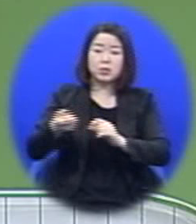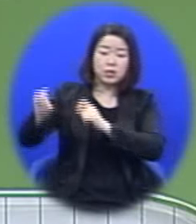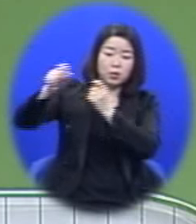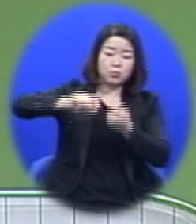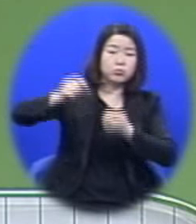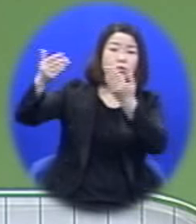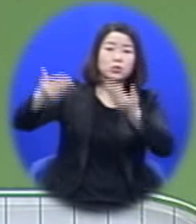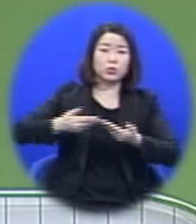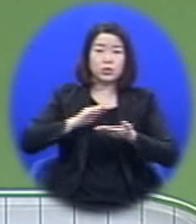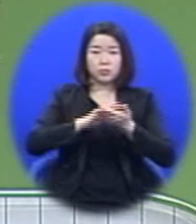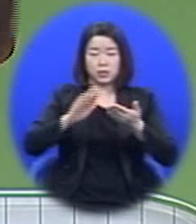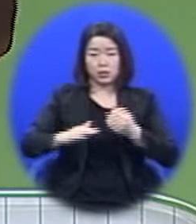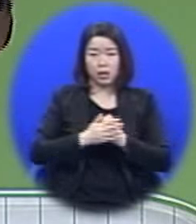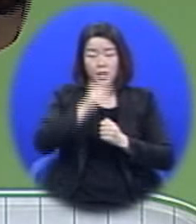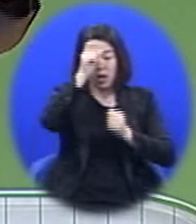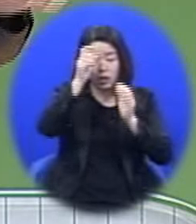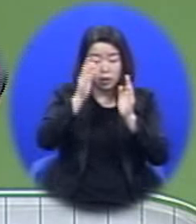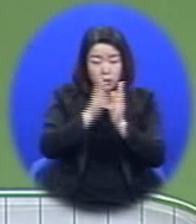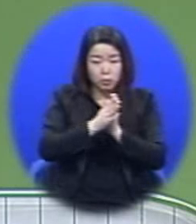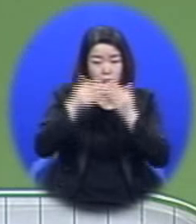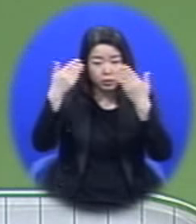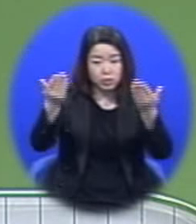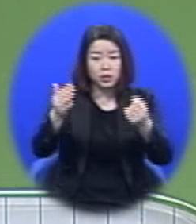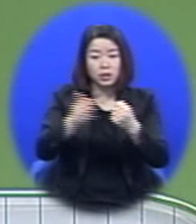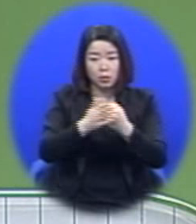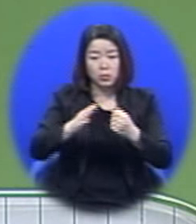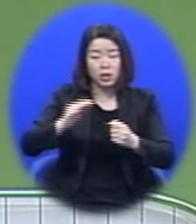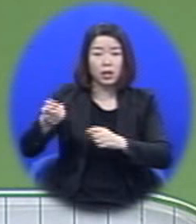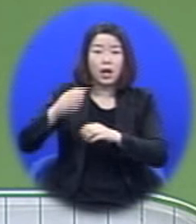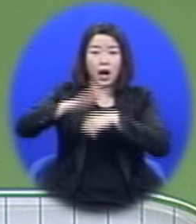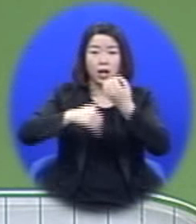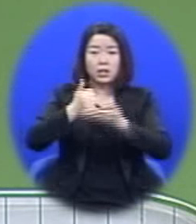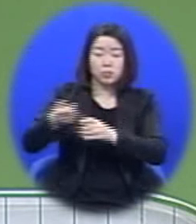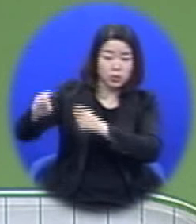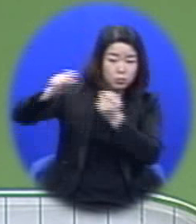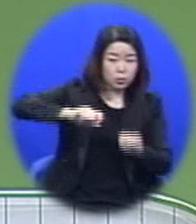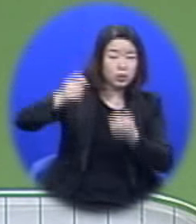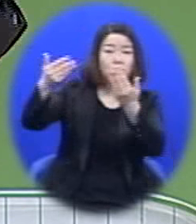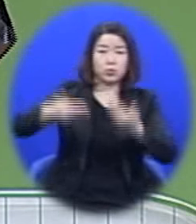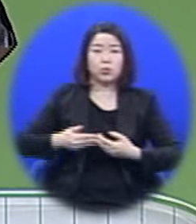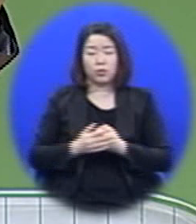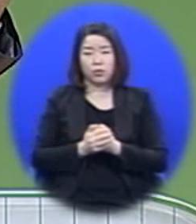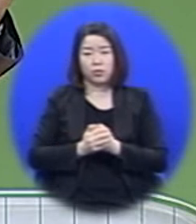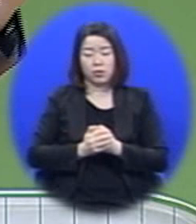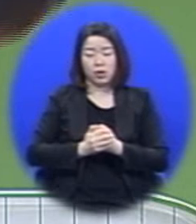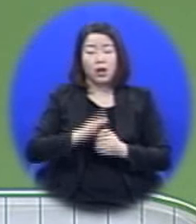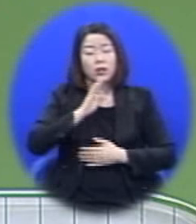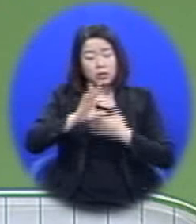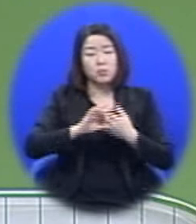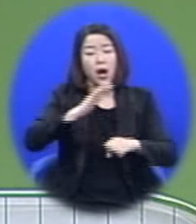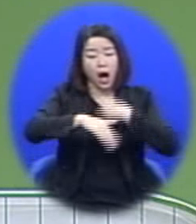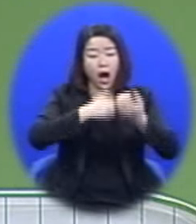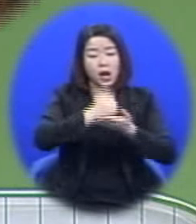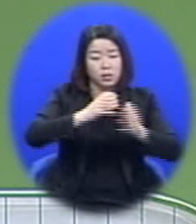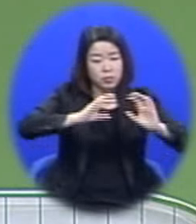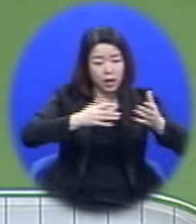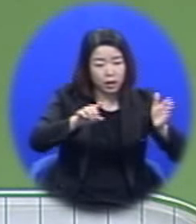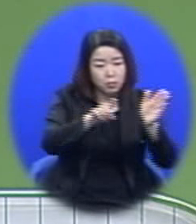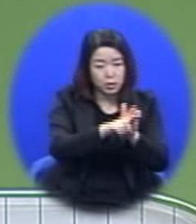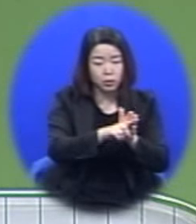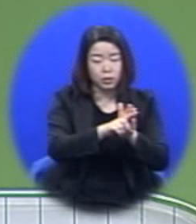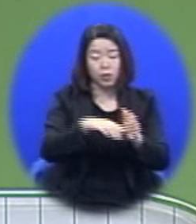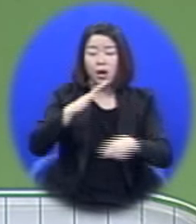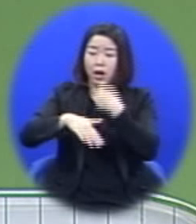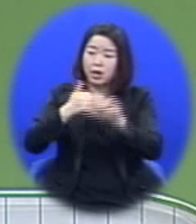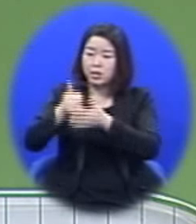거예요. 기도하니까 쏟아부어 주시는 거예요. 하나님의 나라가 믿어져요. 하나님의 심판이 있음이